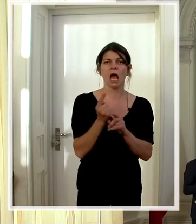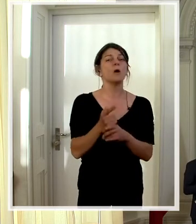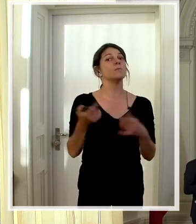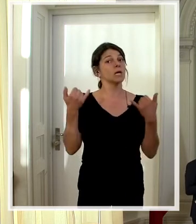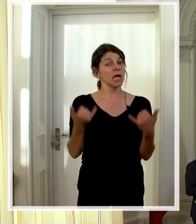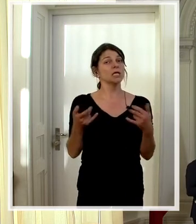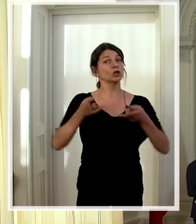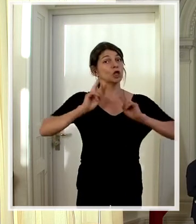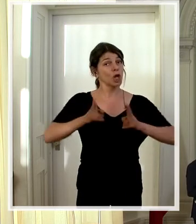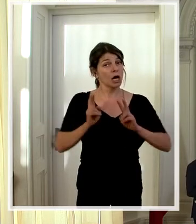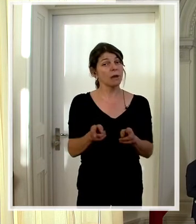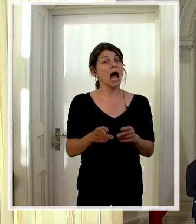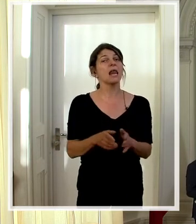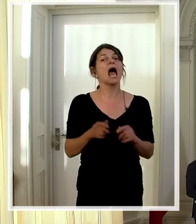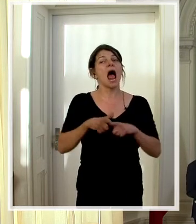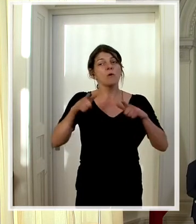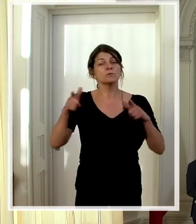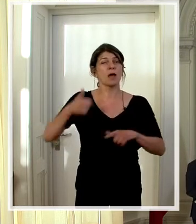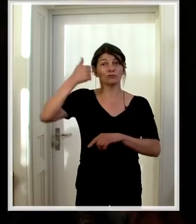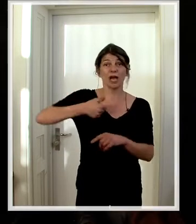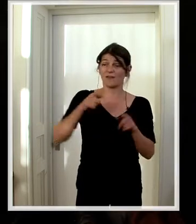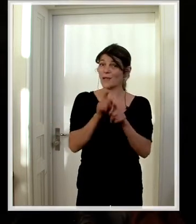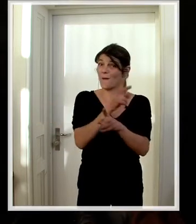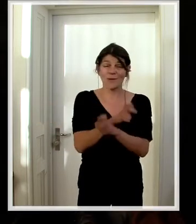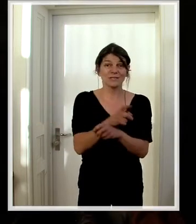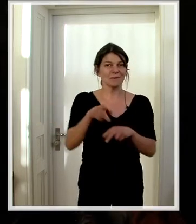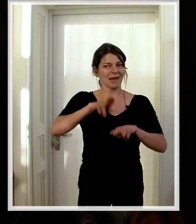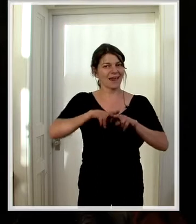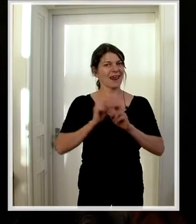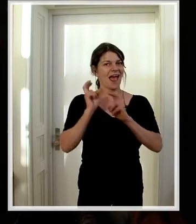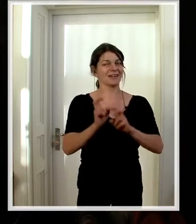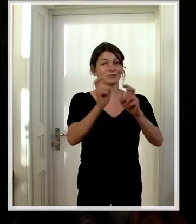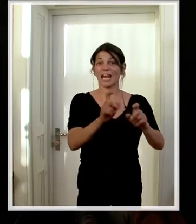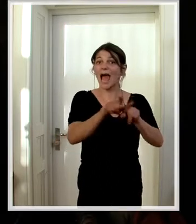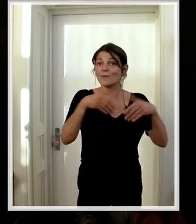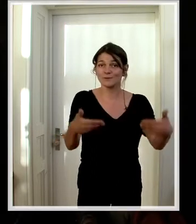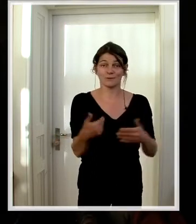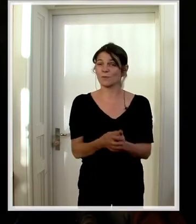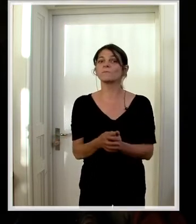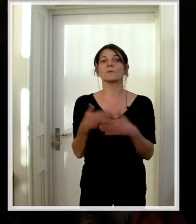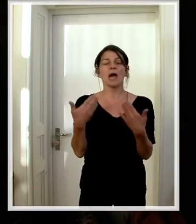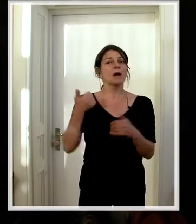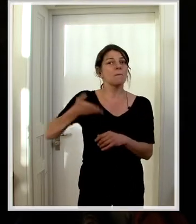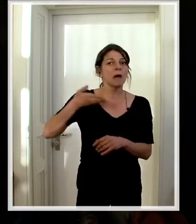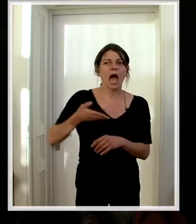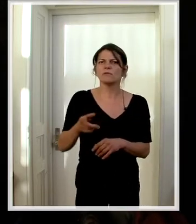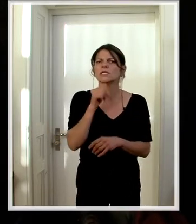jetzt auf dem normalen Ausbaustandard, wie es in Österreich bei diesen Kleinhaltestellen eben passiert. Aber ein Bahnhof ist ja